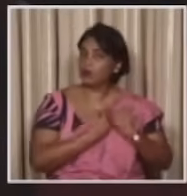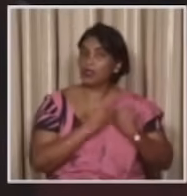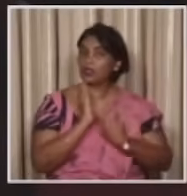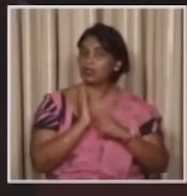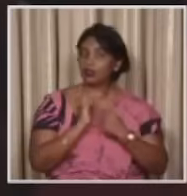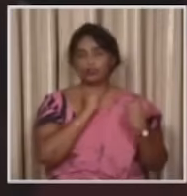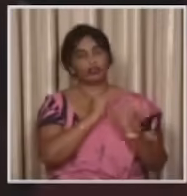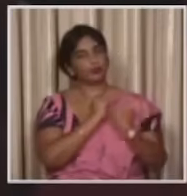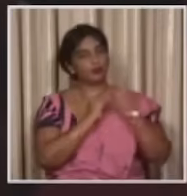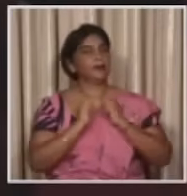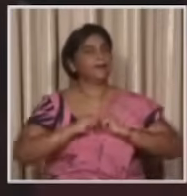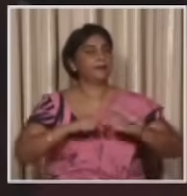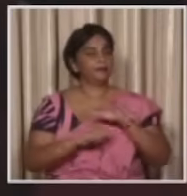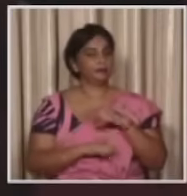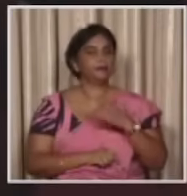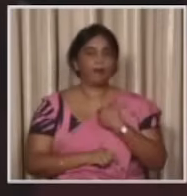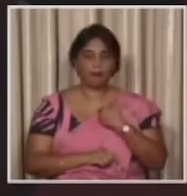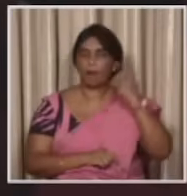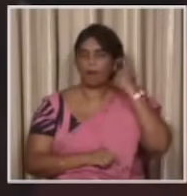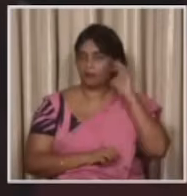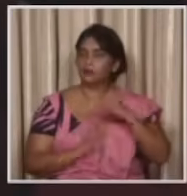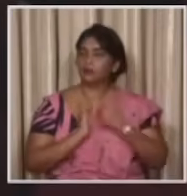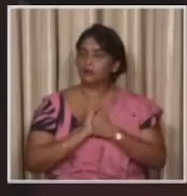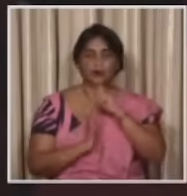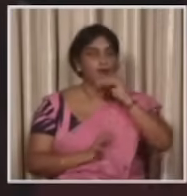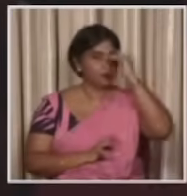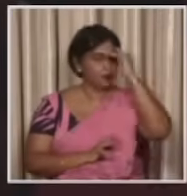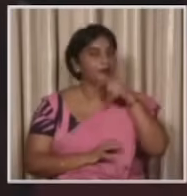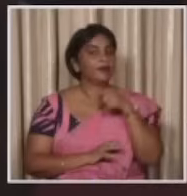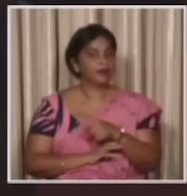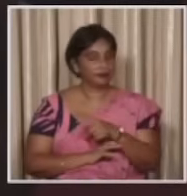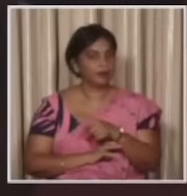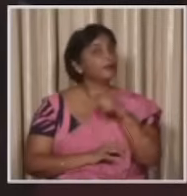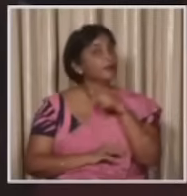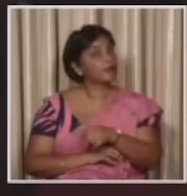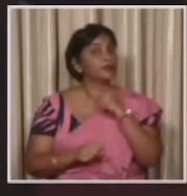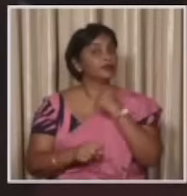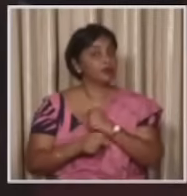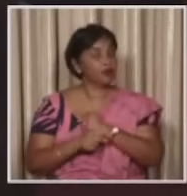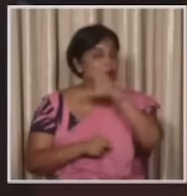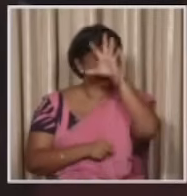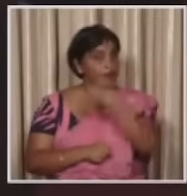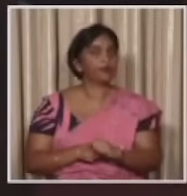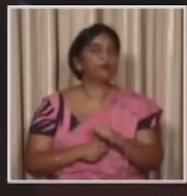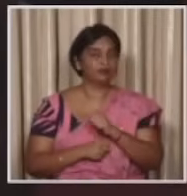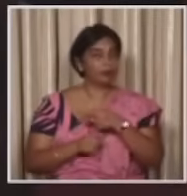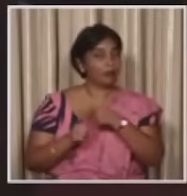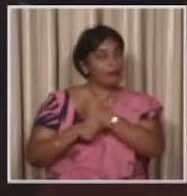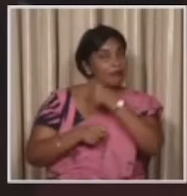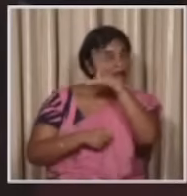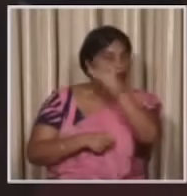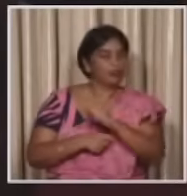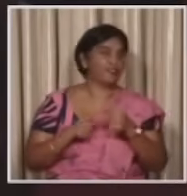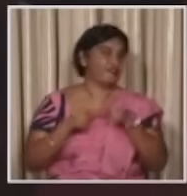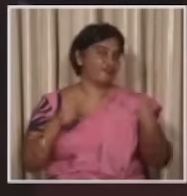තාක්ෂණික සහාය අරගෙන මේ කටයුත්ත කළා තියෙනවා. මම දන්නවා ගරු කතානායකතුමනි, මේක මේ ආණ්ඩුව ගේන හින්දා විරුද්ධ වෙන්න සිද්ධ වෙලා